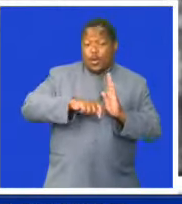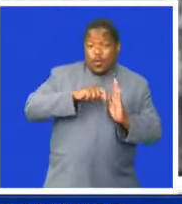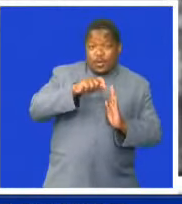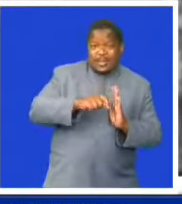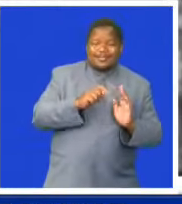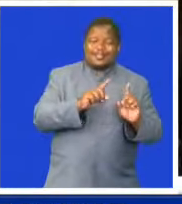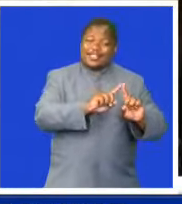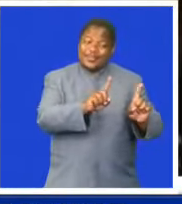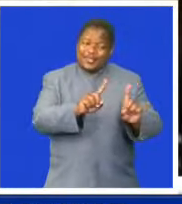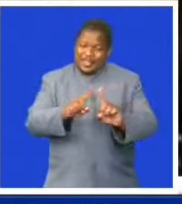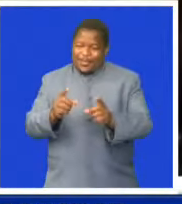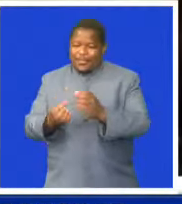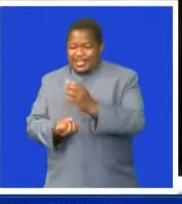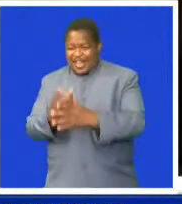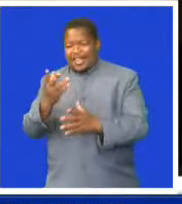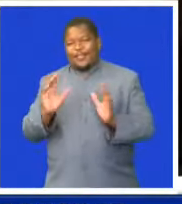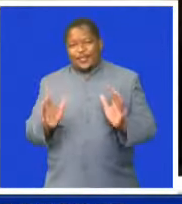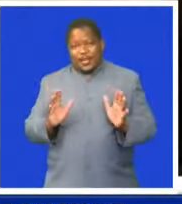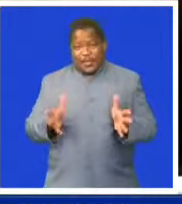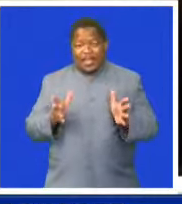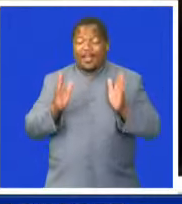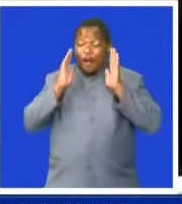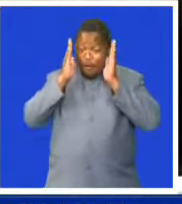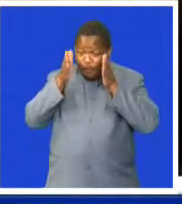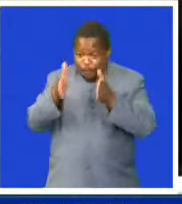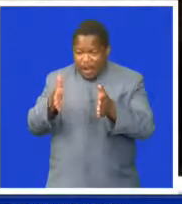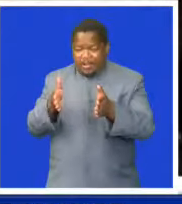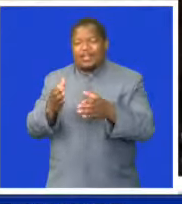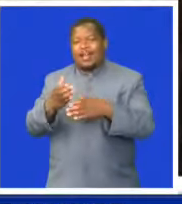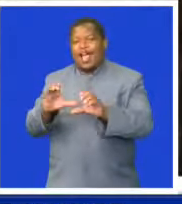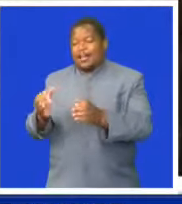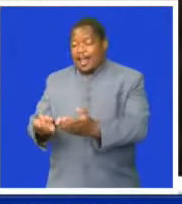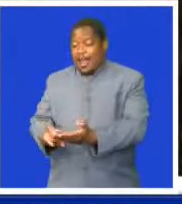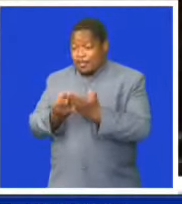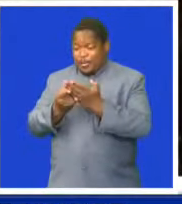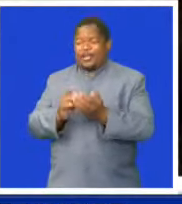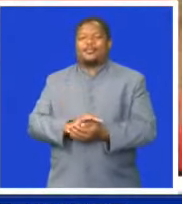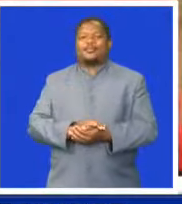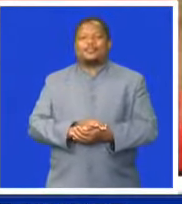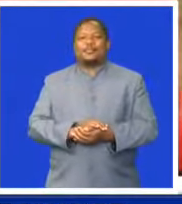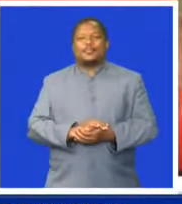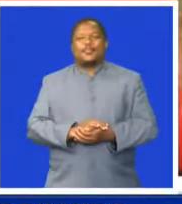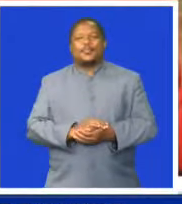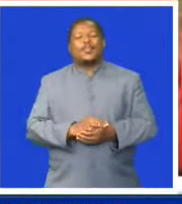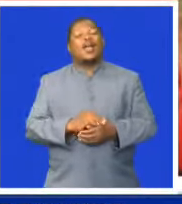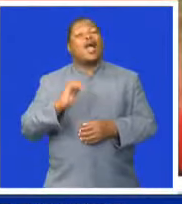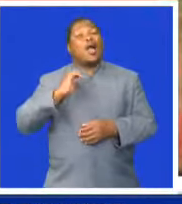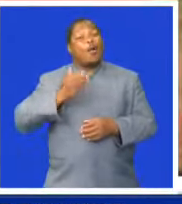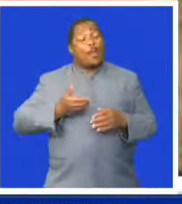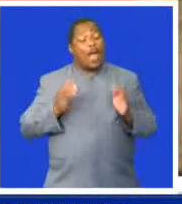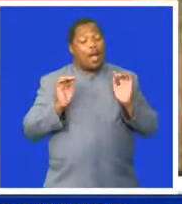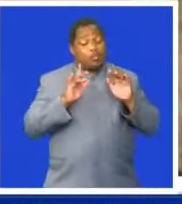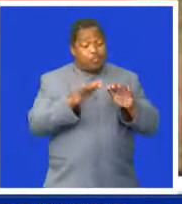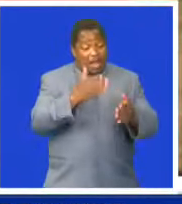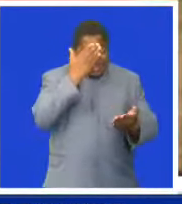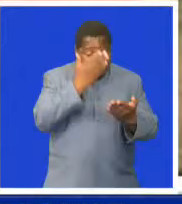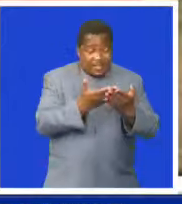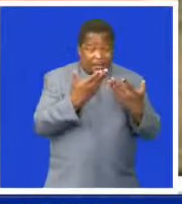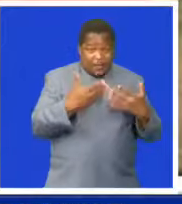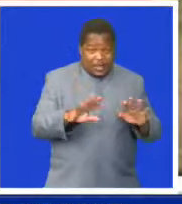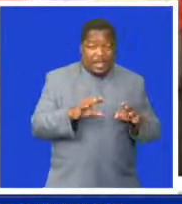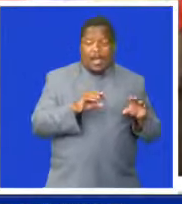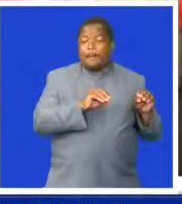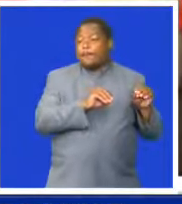kanjani live. Lo msebenzi ubese uchubekela eSelection Park edolobheni eMbabane lapho khona litiko